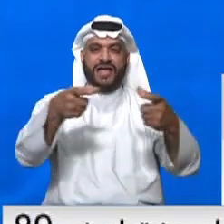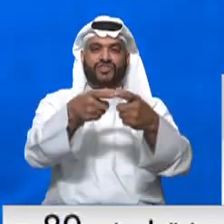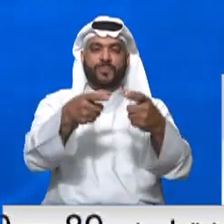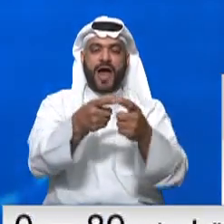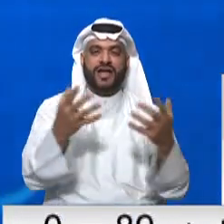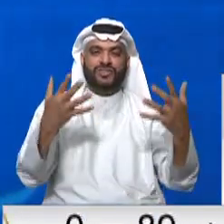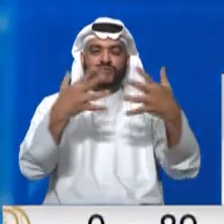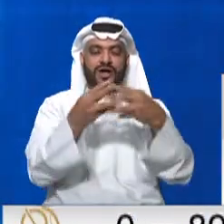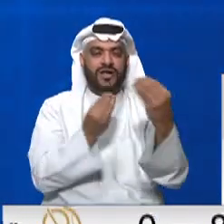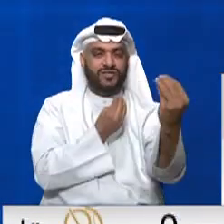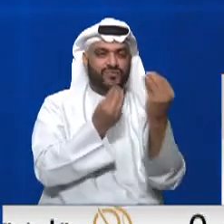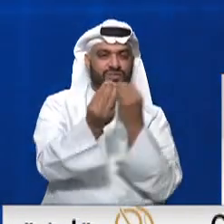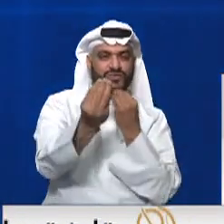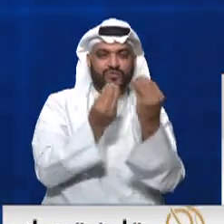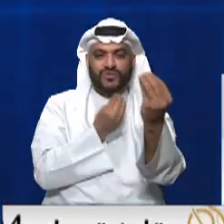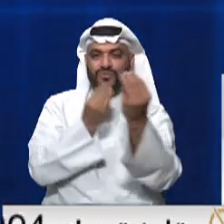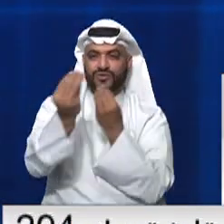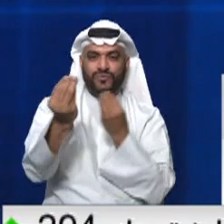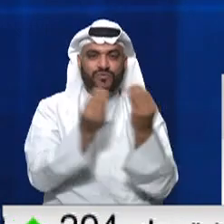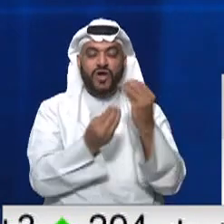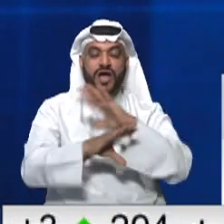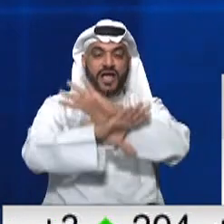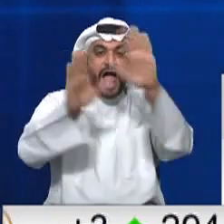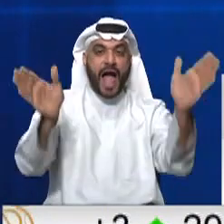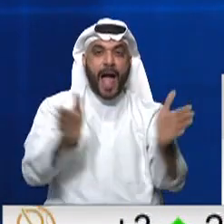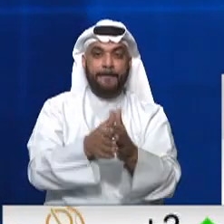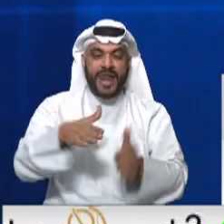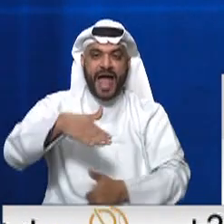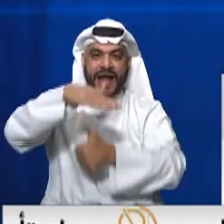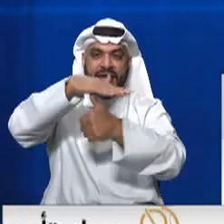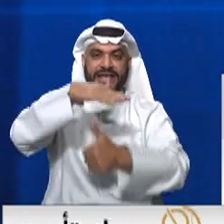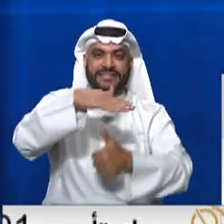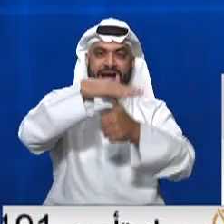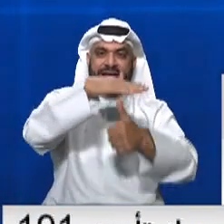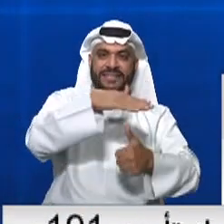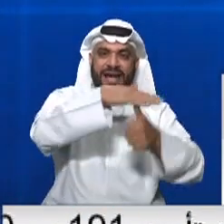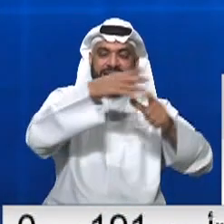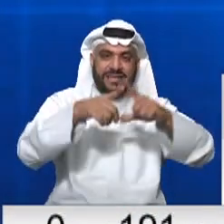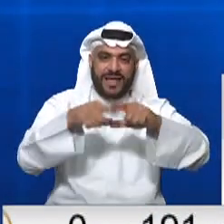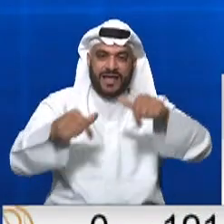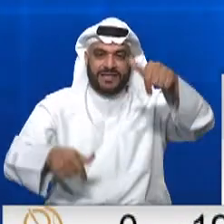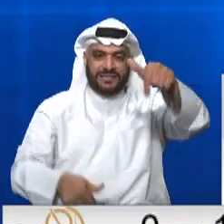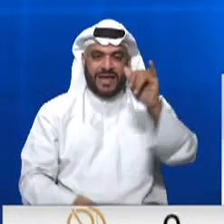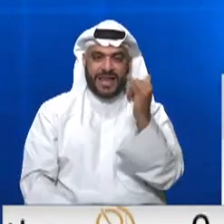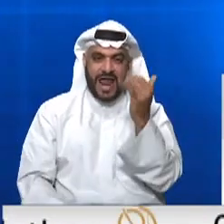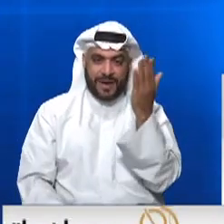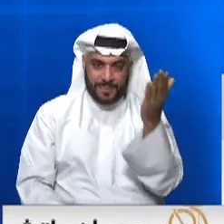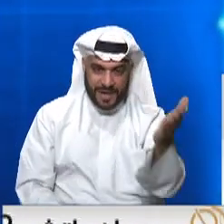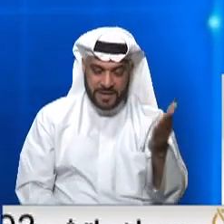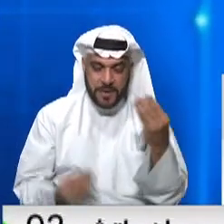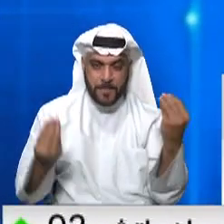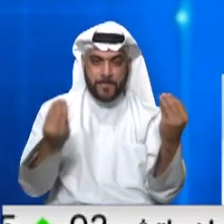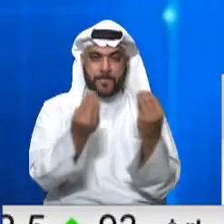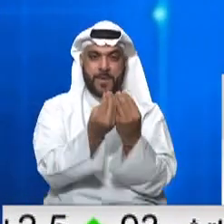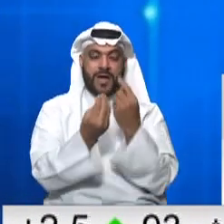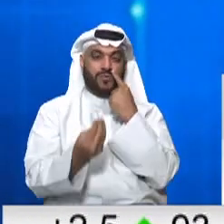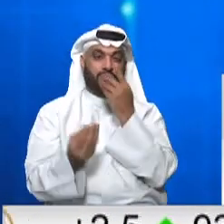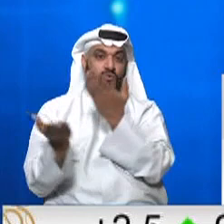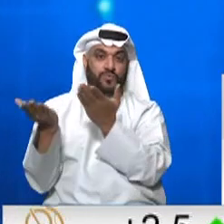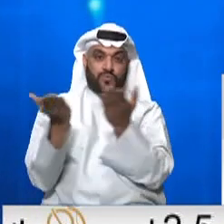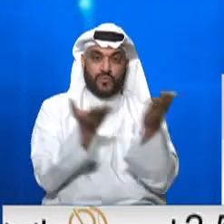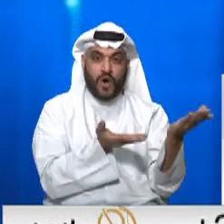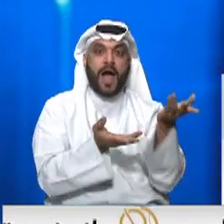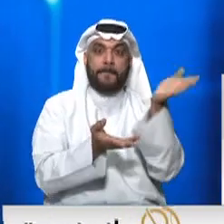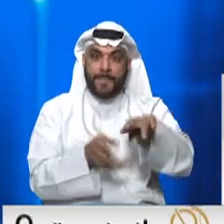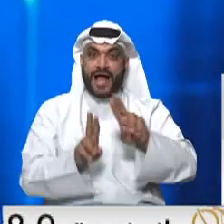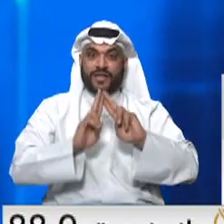اللقاء التشاوري الثامن عشر لاصحاب الجلاله والسمو قاد الدول المجلس التعاون للدول الخليج العربيه وحضور القمه